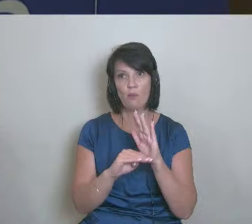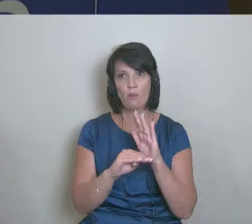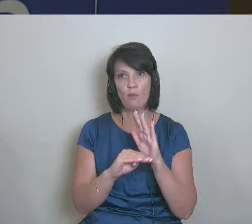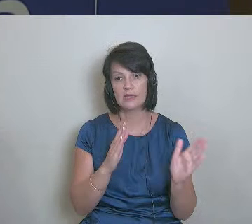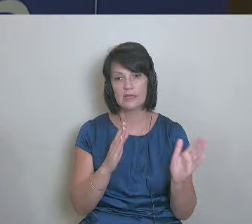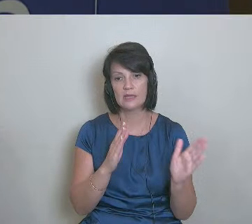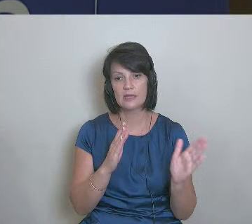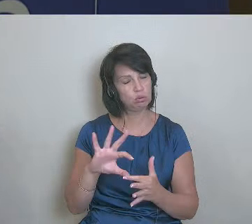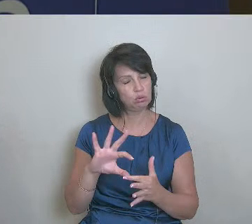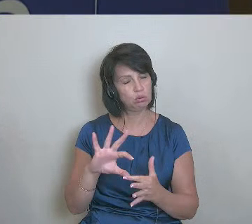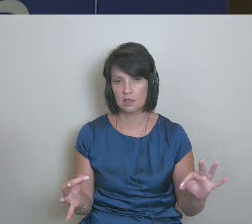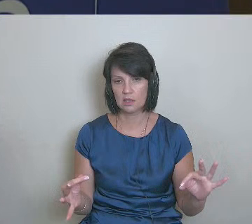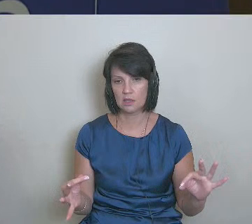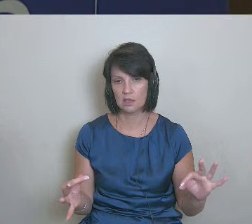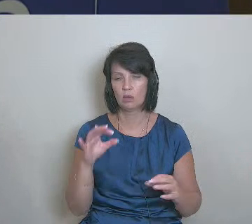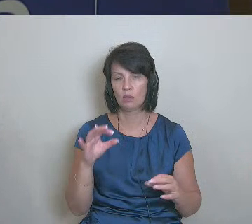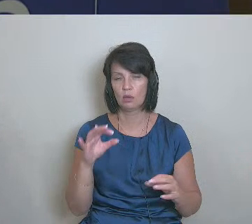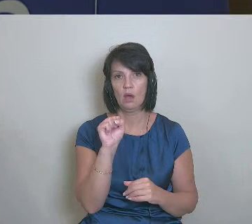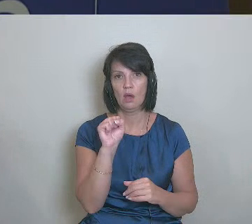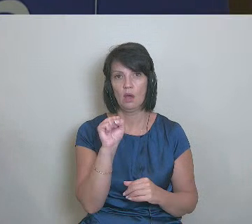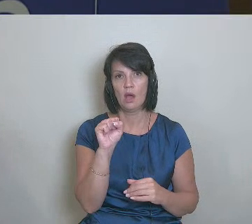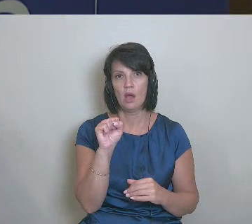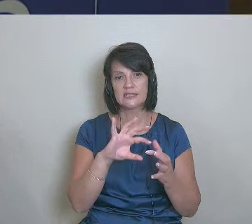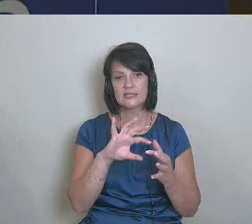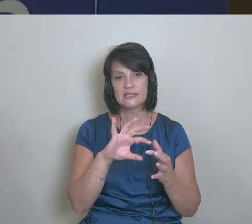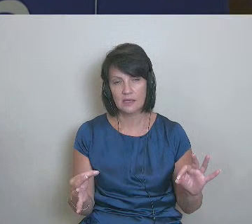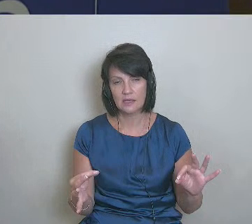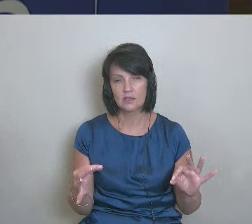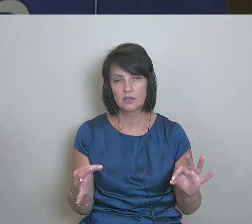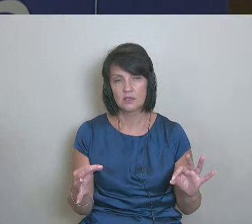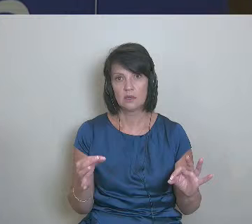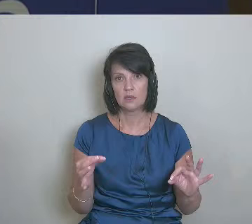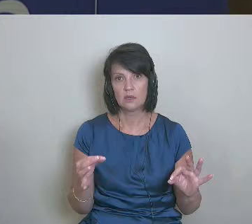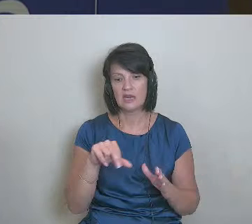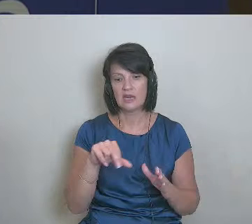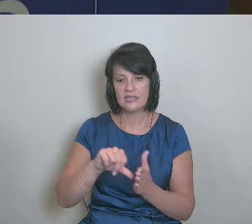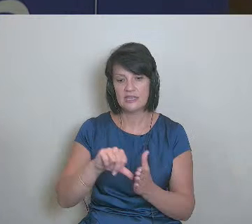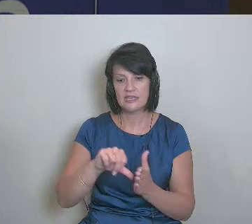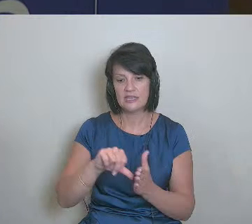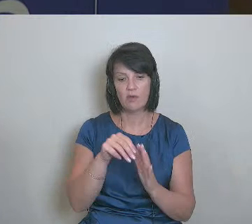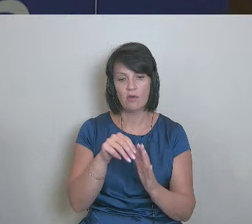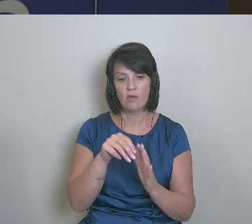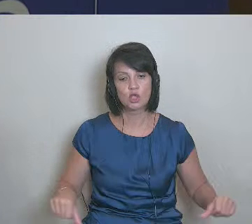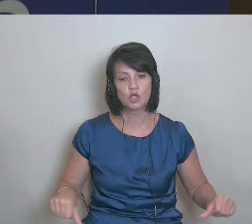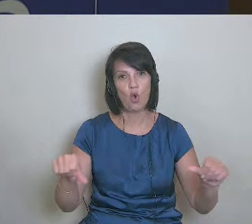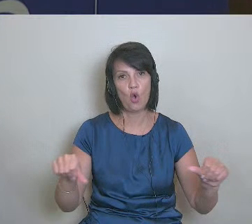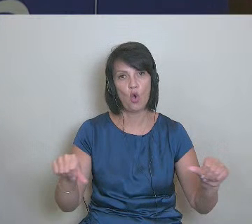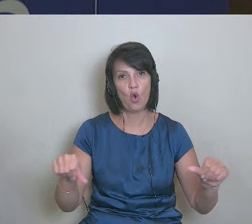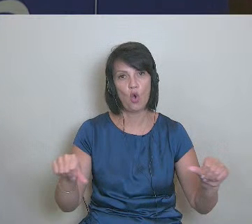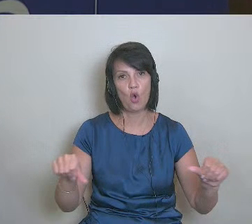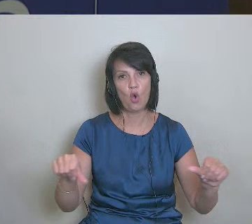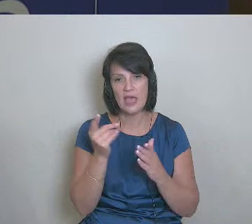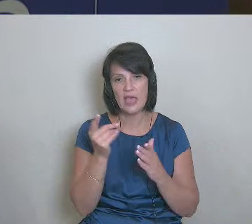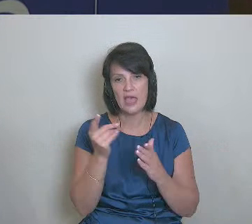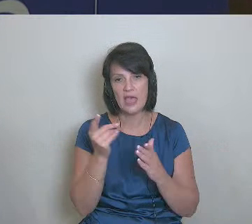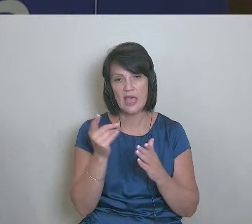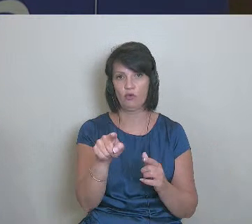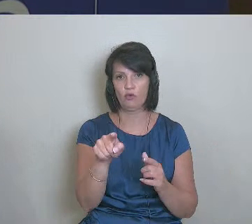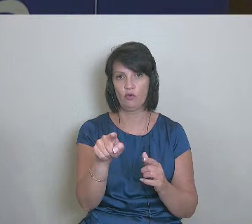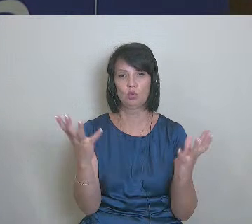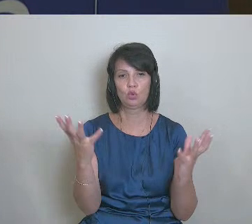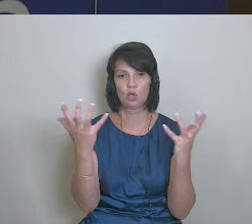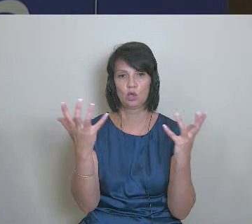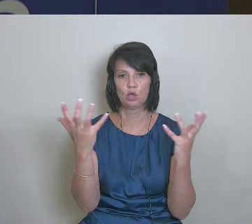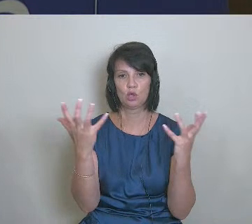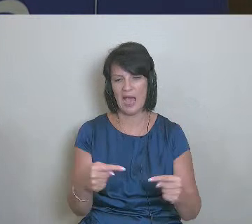складно. Але складність для дільничих виборчих комісій все ж таки є те, що вони будуть рахувати